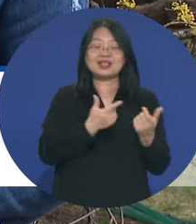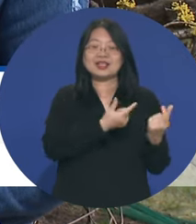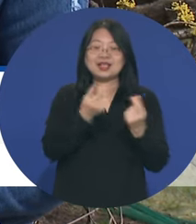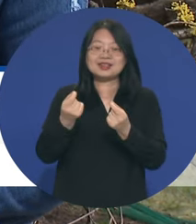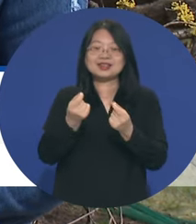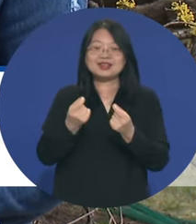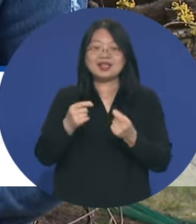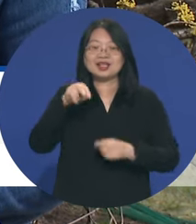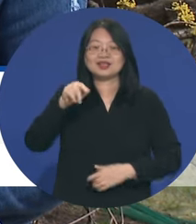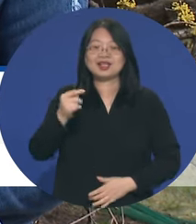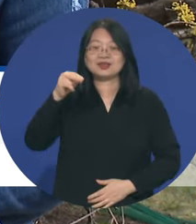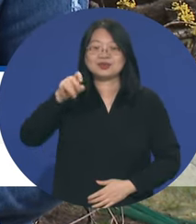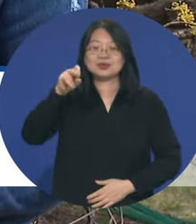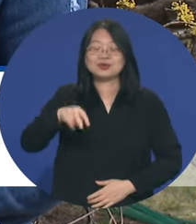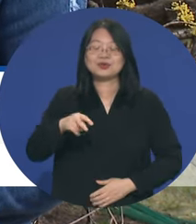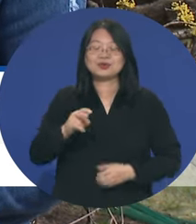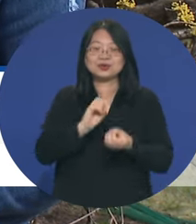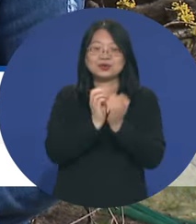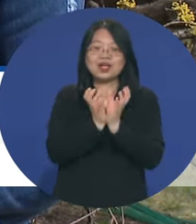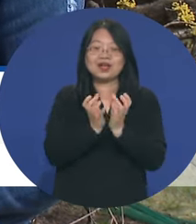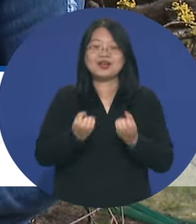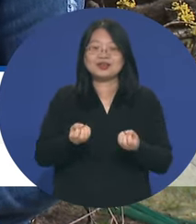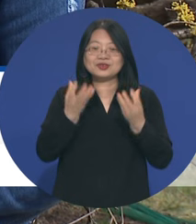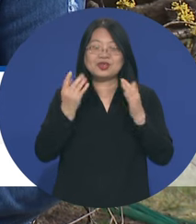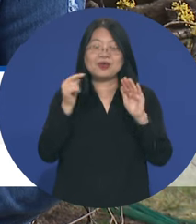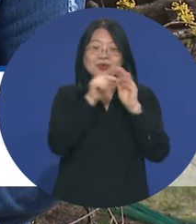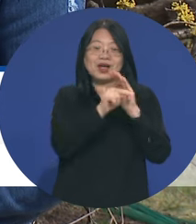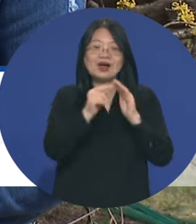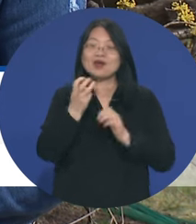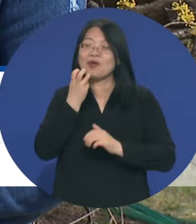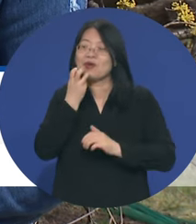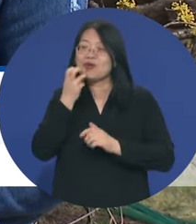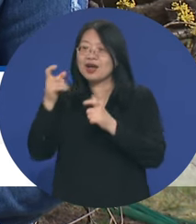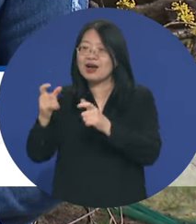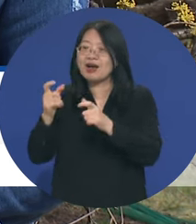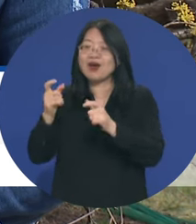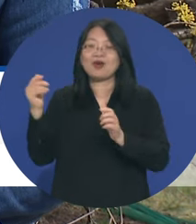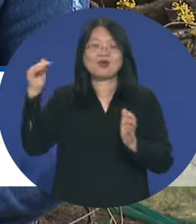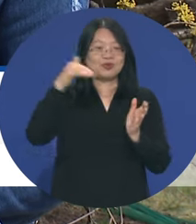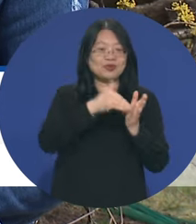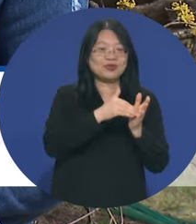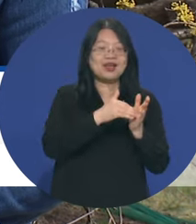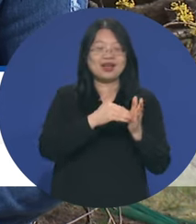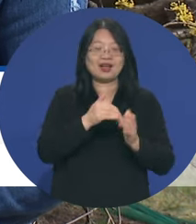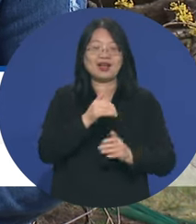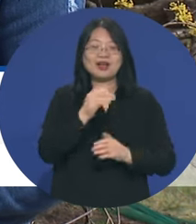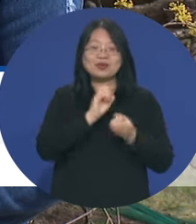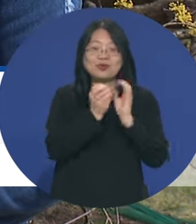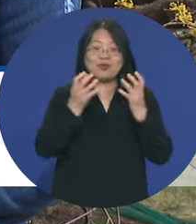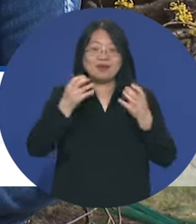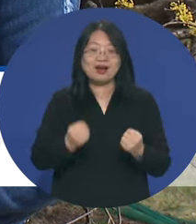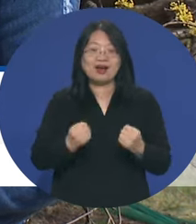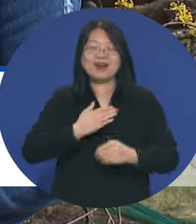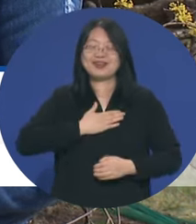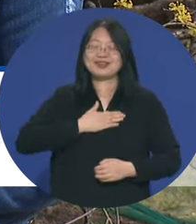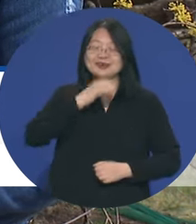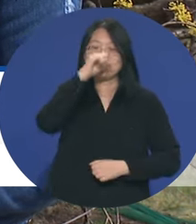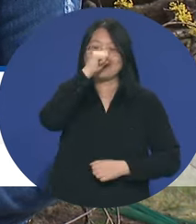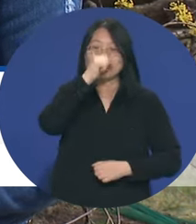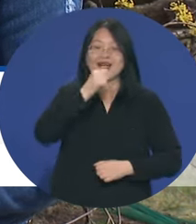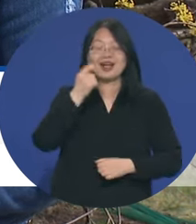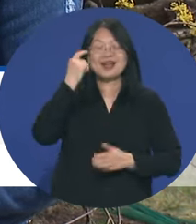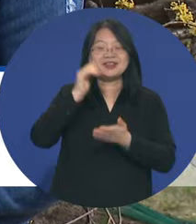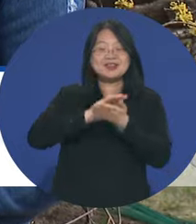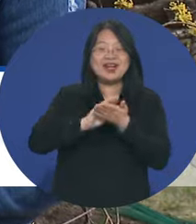축제에 구경 온다고 어려운 걸음을 했어요. 서울에서 여기까지 왔는데 아우 꽃도 많고 너무 기분도 좋고